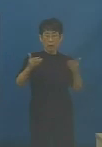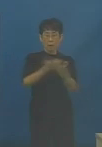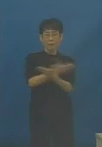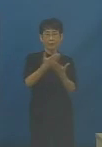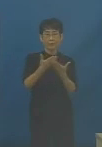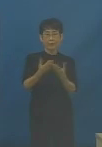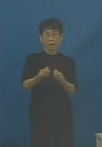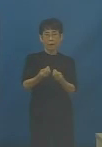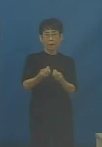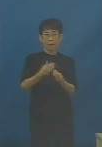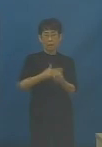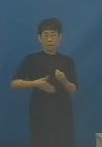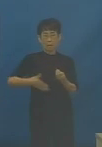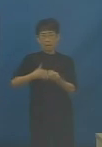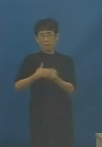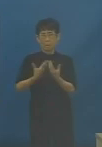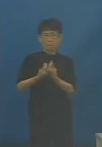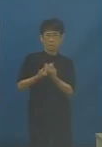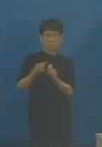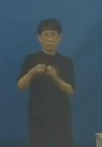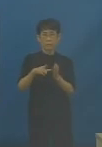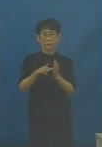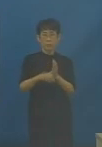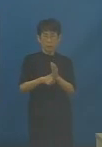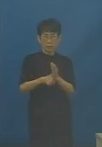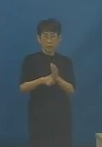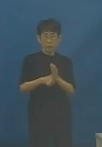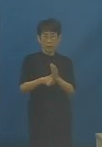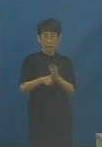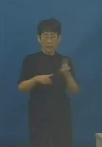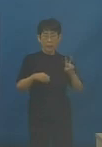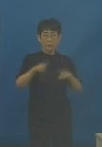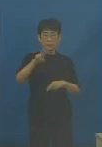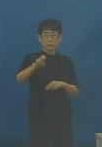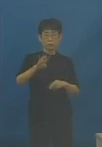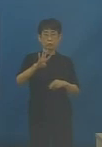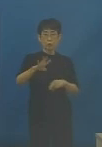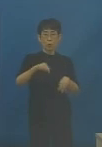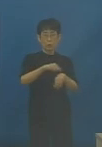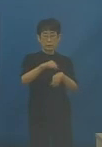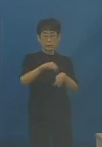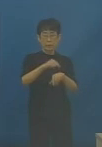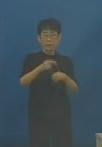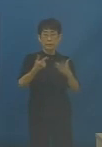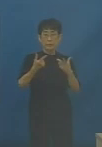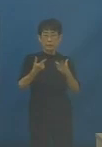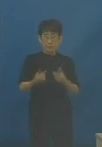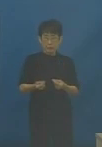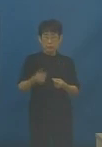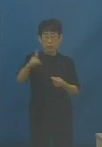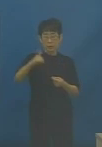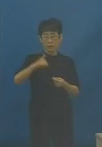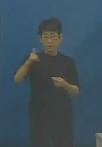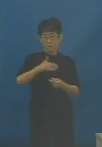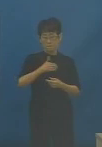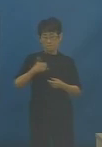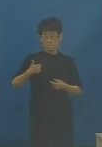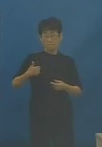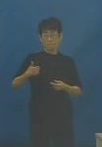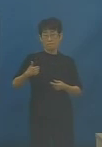時は、24時間対応申し上げますので、その辺も安心していただければというふうに思